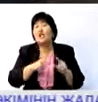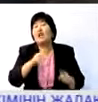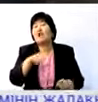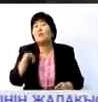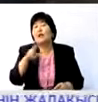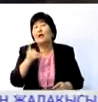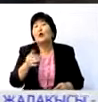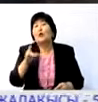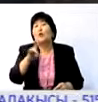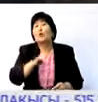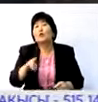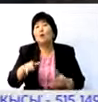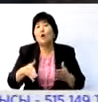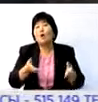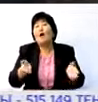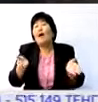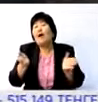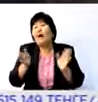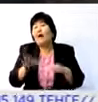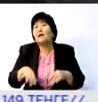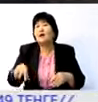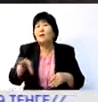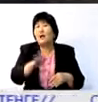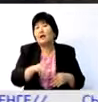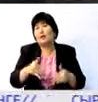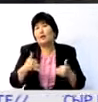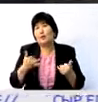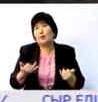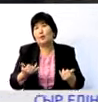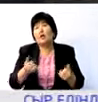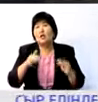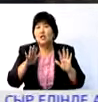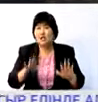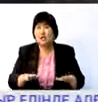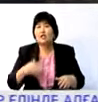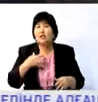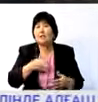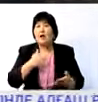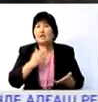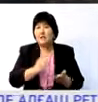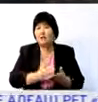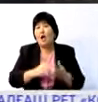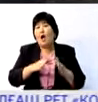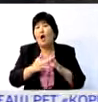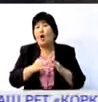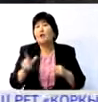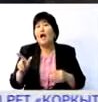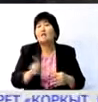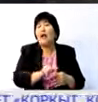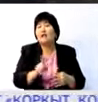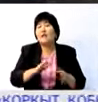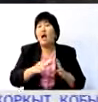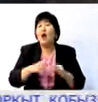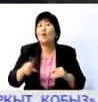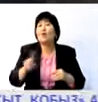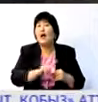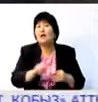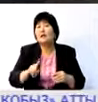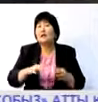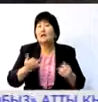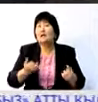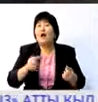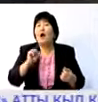ол республикалық жолға, қалғаны барлығы бұл енді жергілікті маңызы бар мына аудан арасындағы, ауыл арасындағы, аудан мен